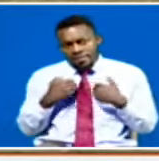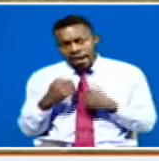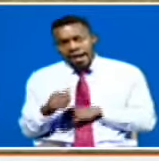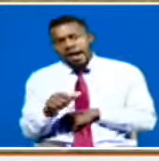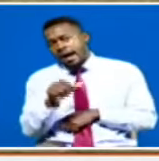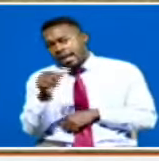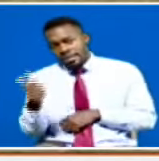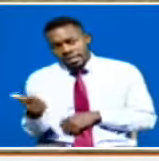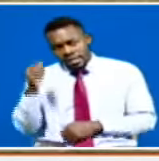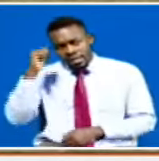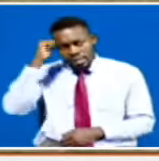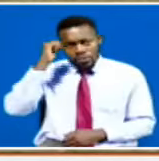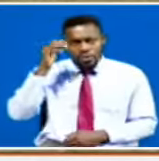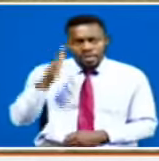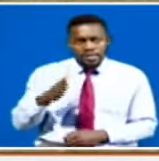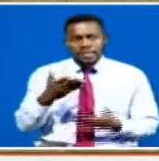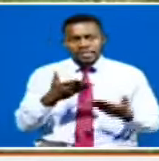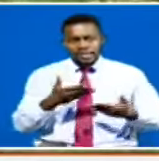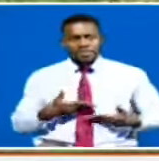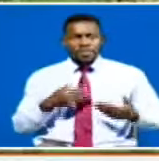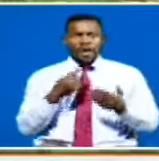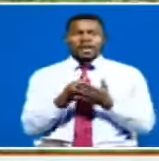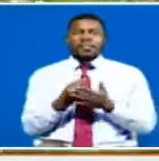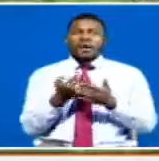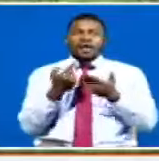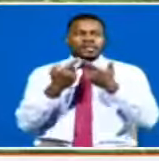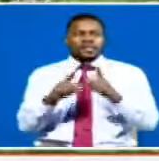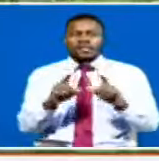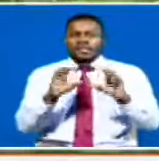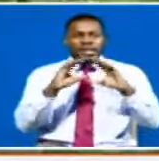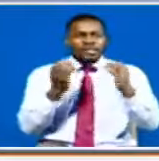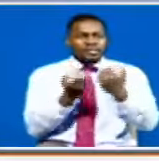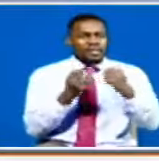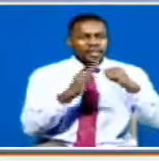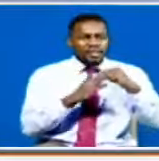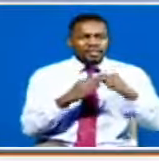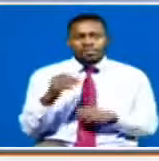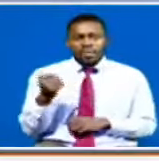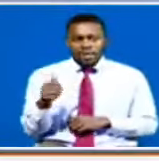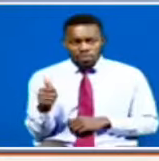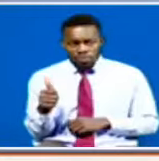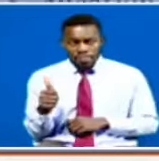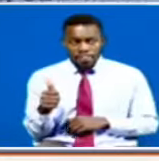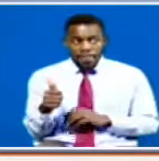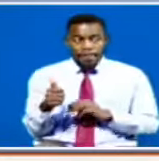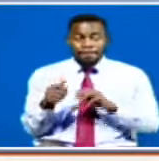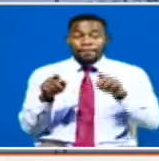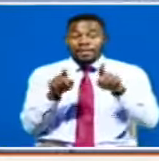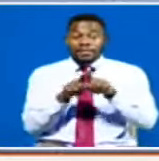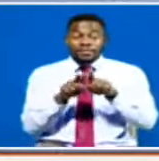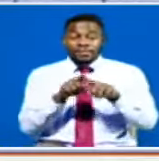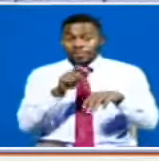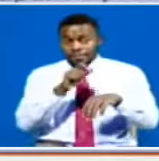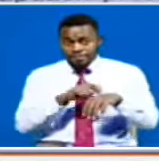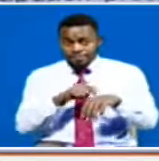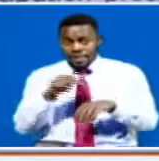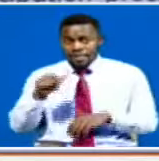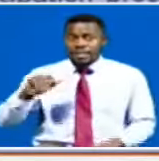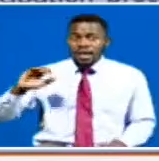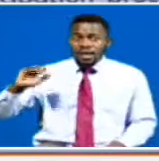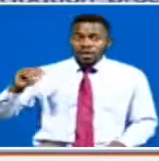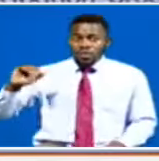hata kufanya mtihani wao wa kidato cha 4. Wakati huo huo, idara ya elimu kaunti ya Makueni kupitia barua hii